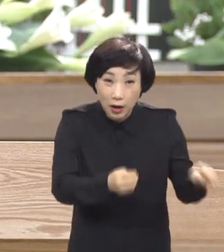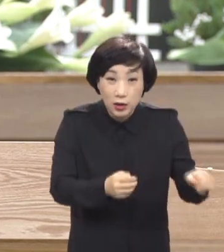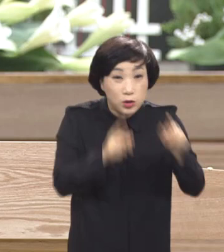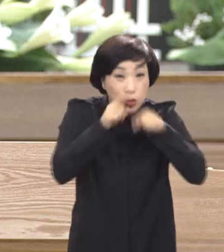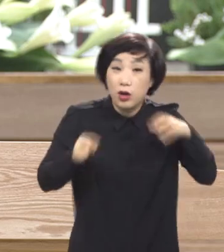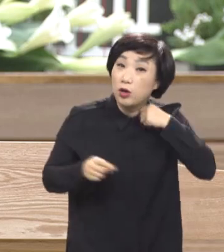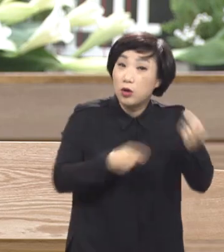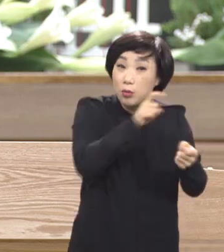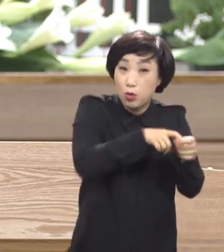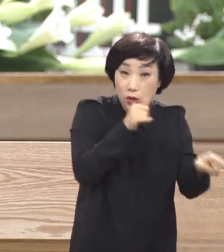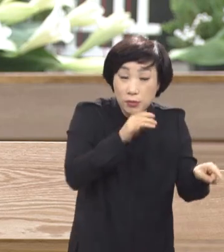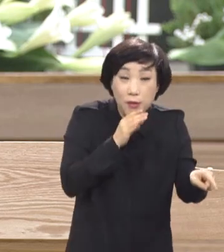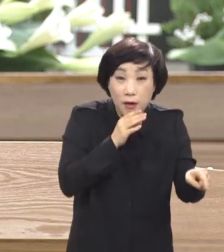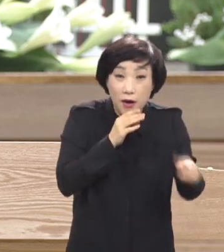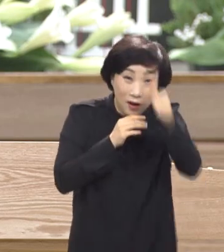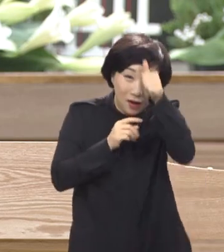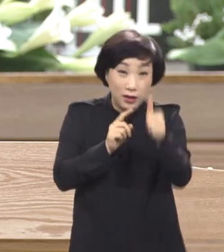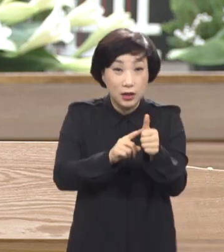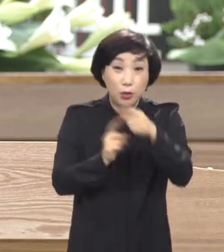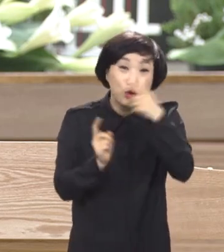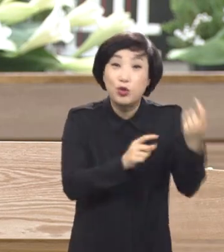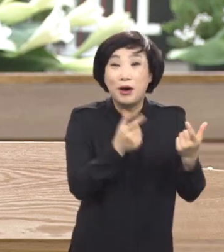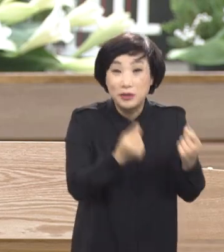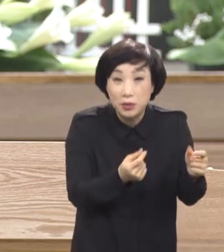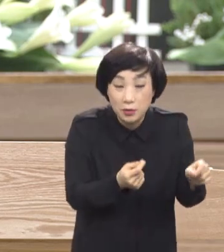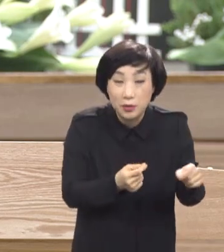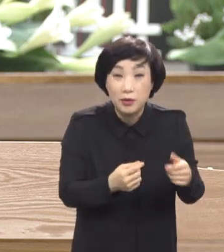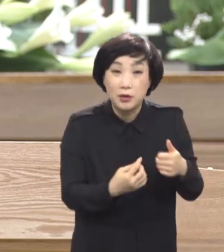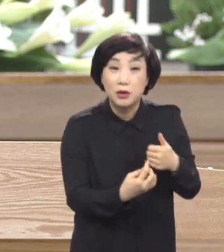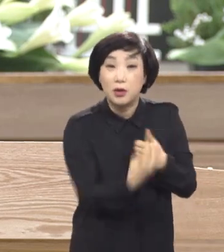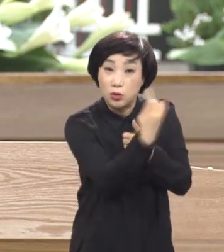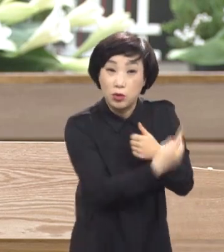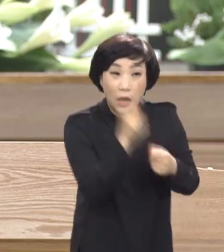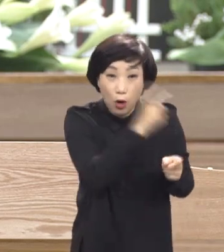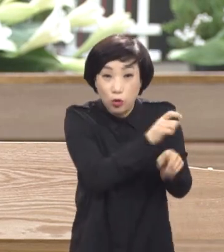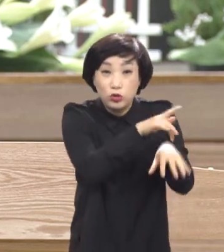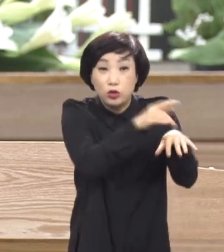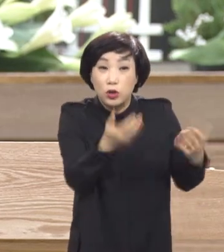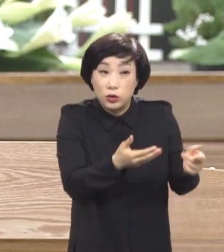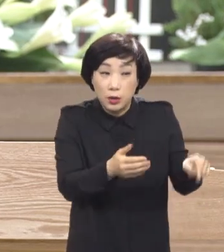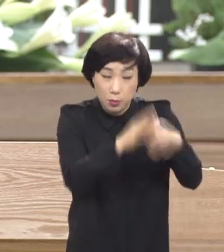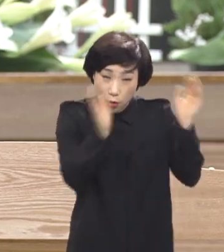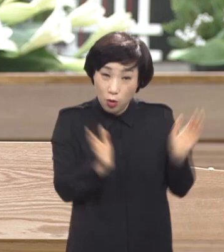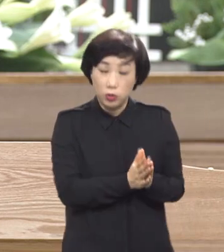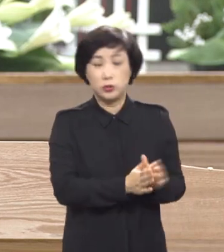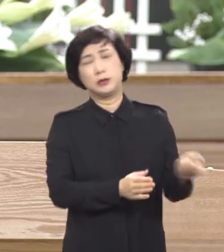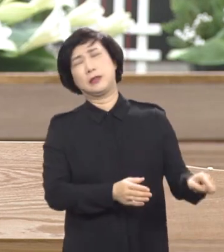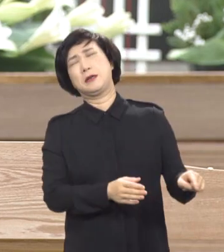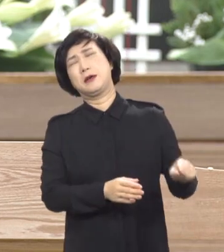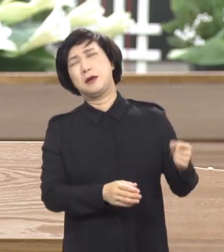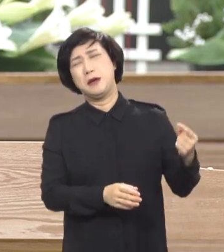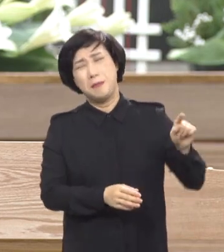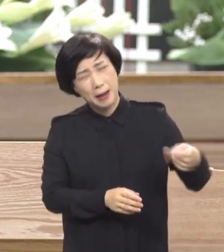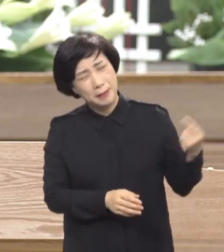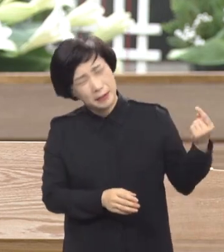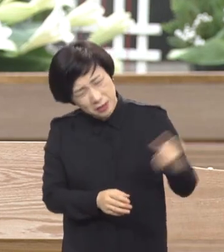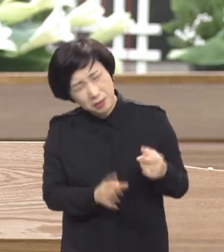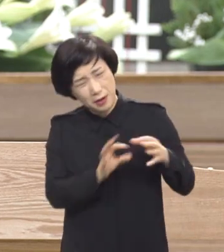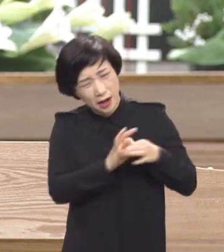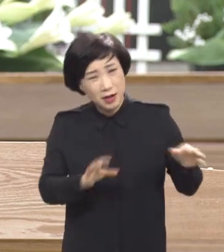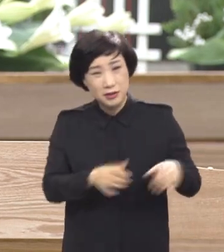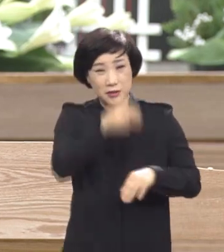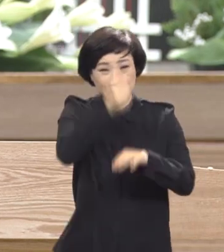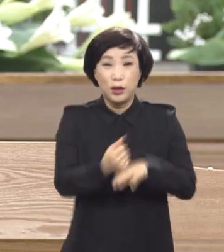지옥 보내려고 아담을 유혹하듯이 속이려고 하는 마구사단 주신 역사를 백번이고 천번이고 마지막